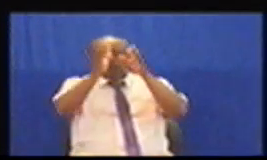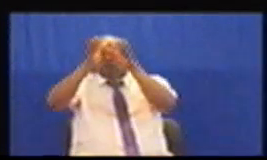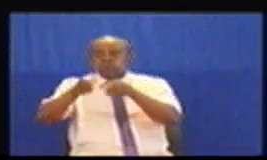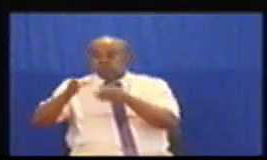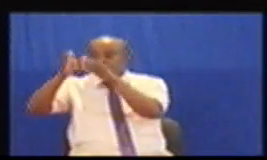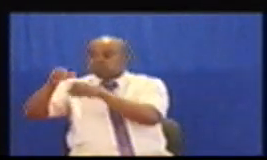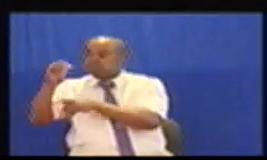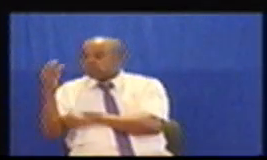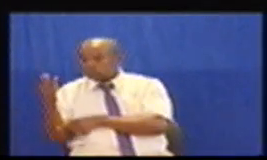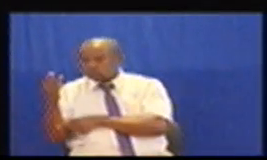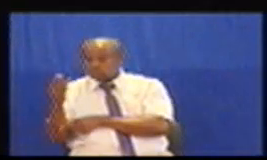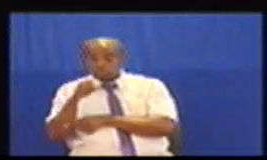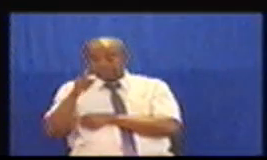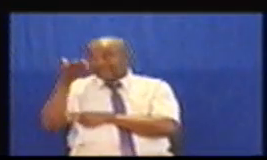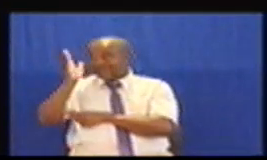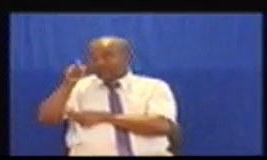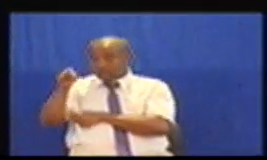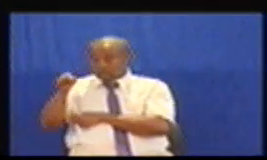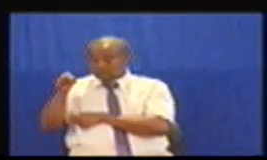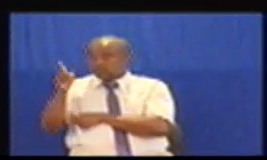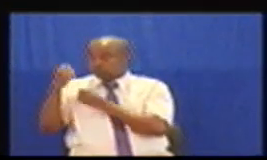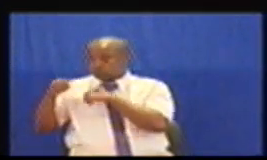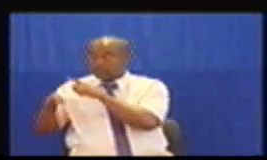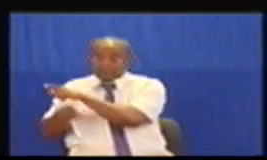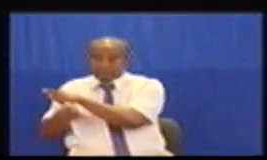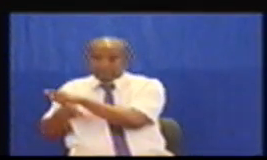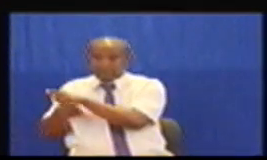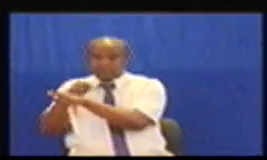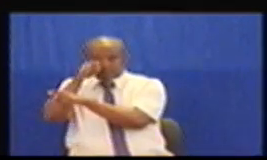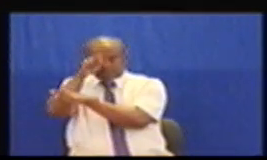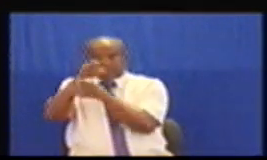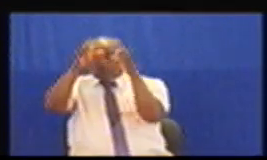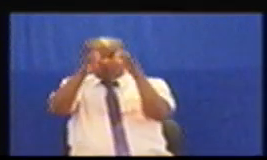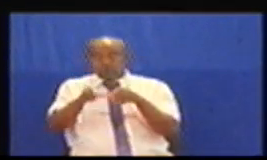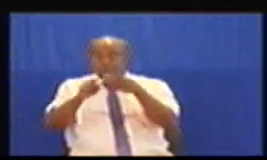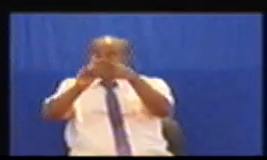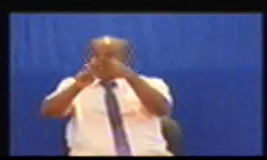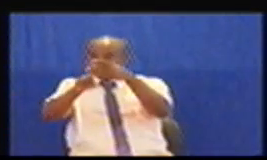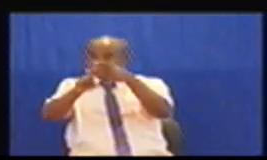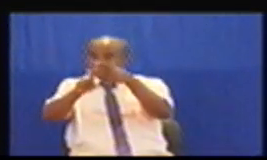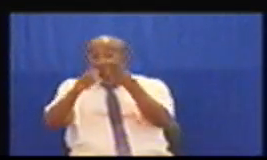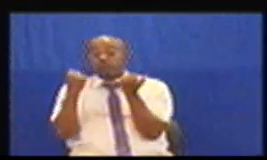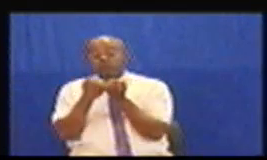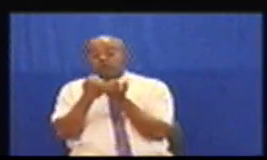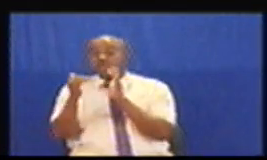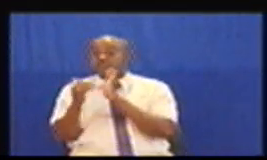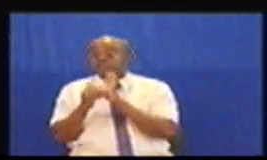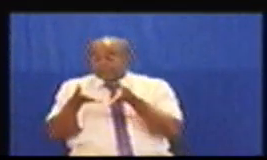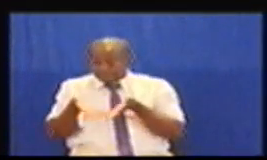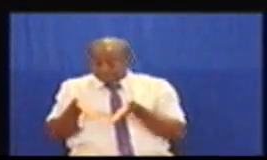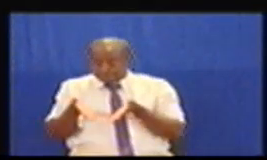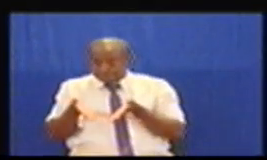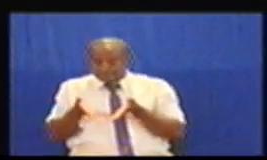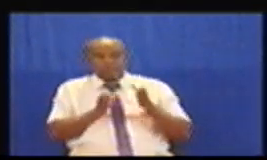Mhimili wa serikali ambayo ni executive, muhimili wa utungaji sheria ambaye ni bunge